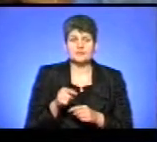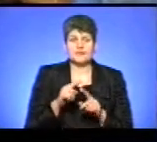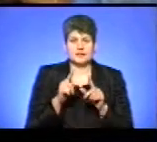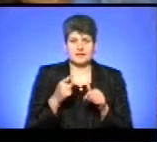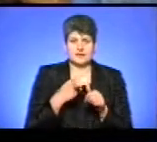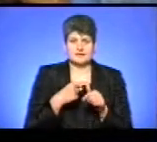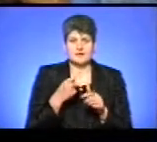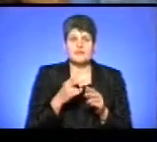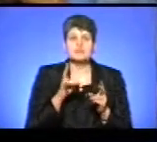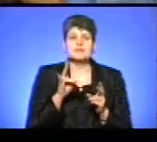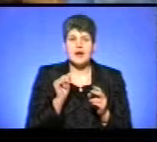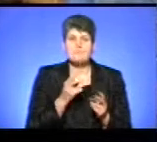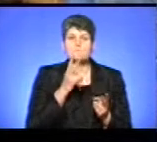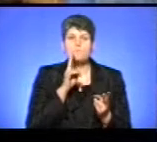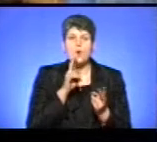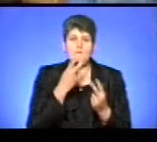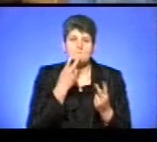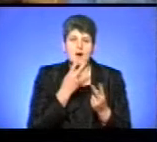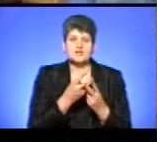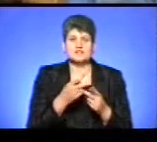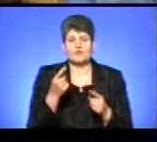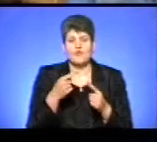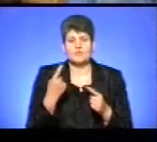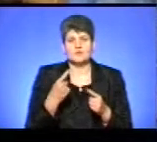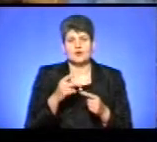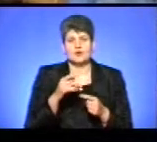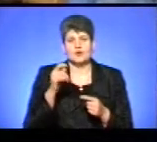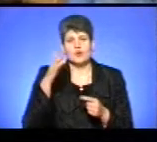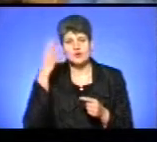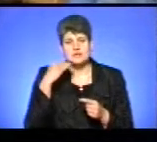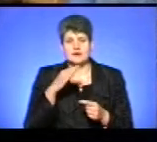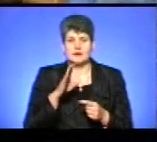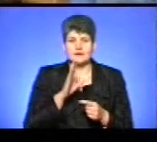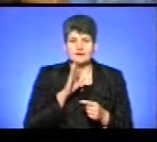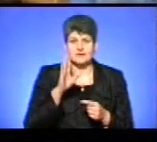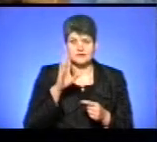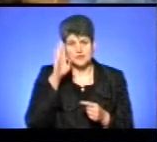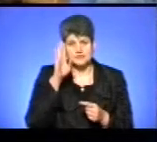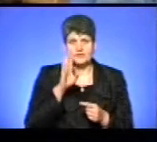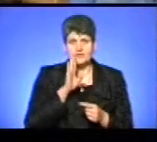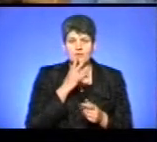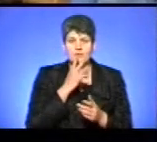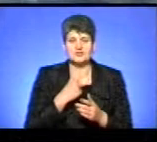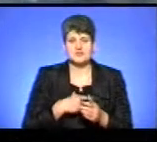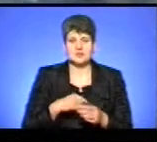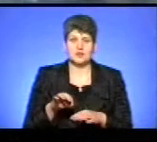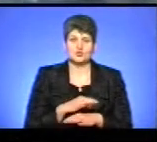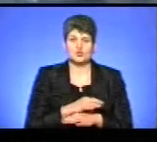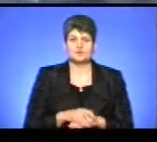назвав «На побаченні». В образах козака та української дівчини художник побачив себе та свою дружину.